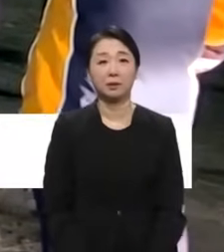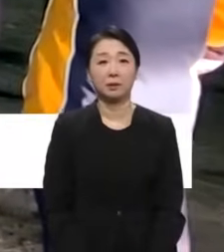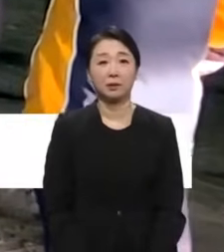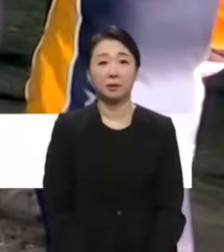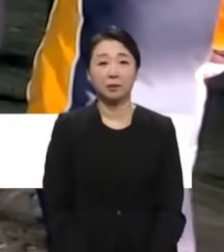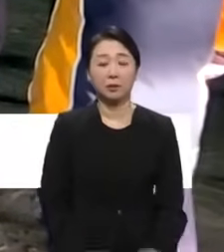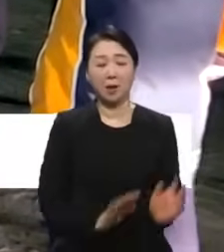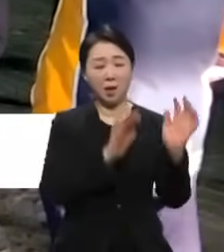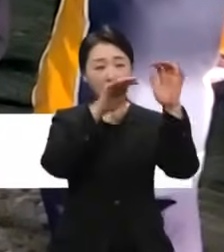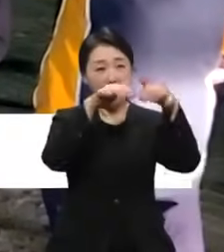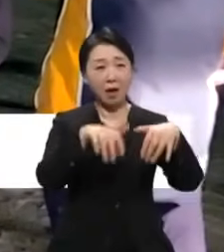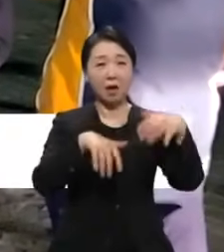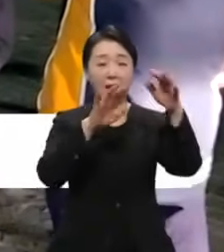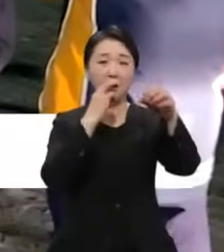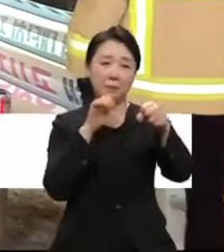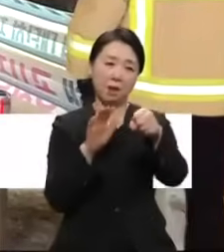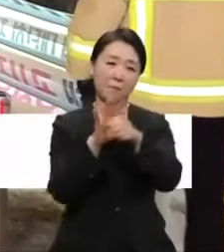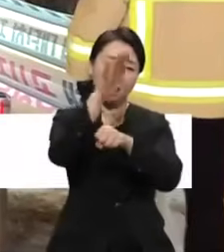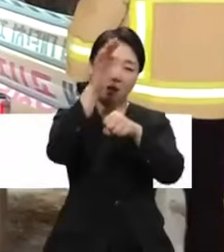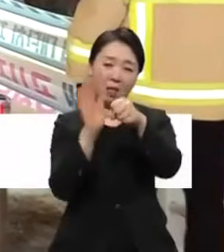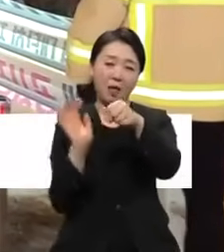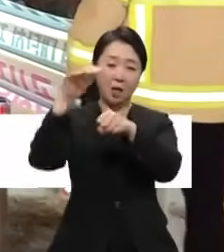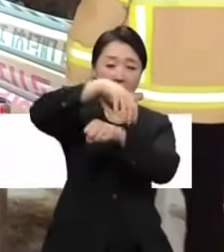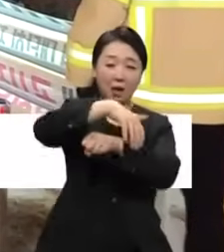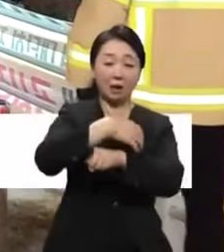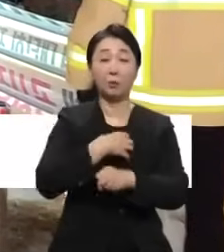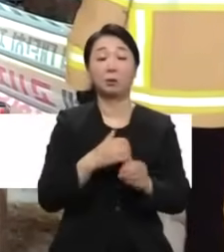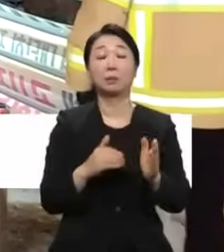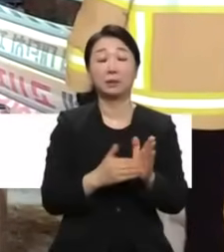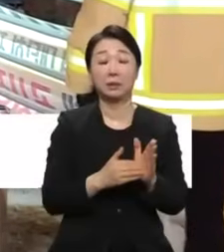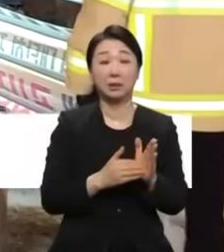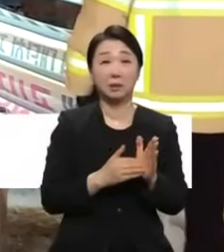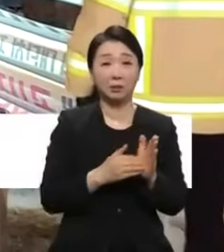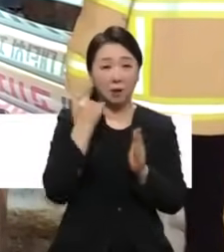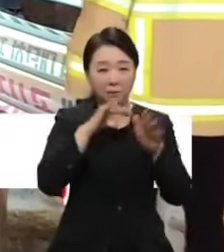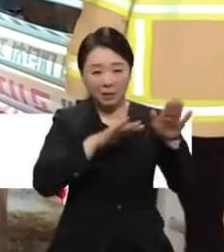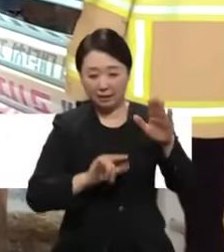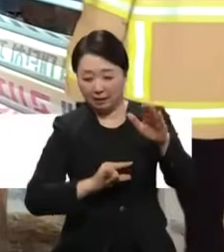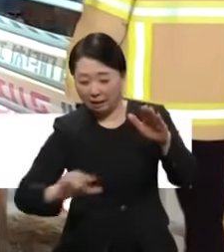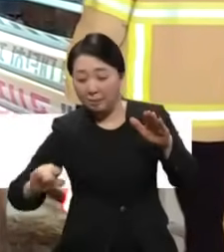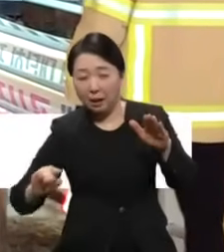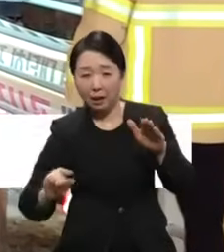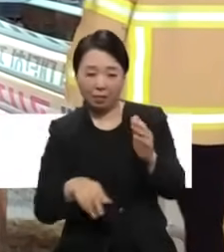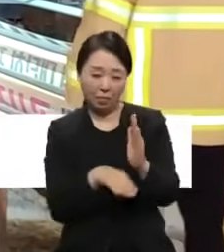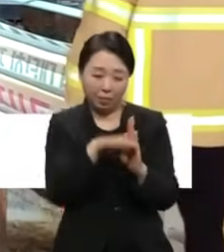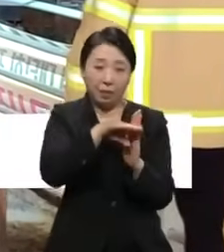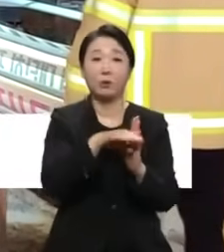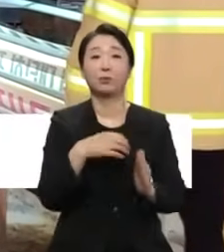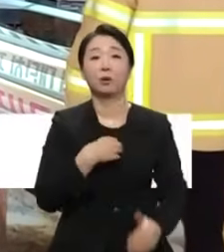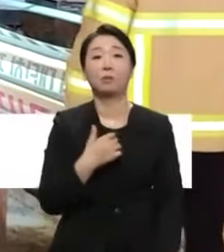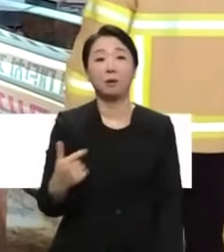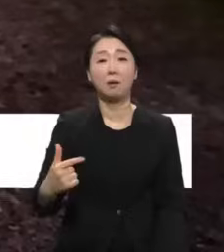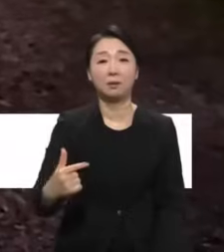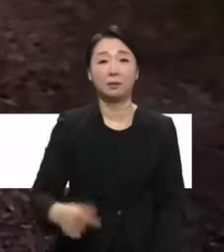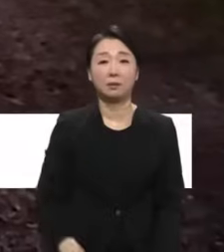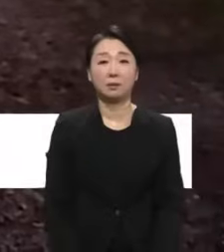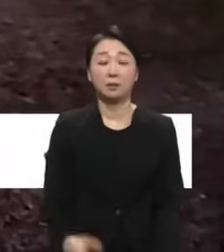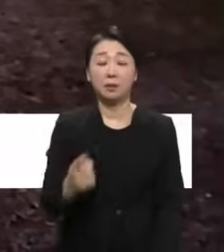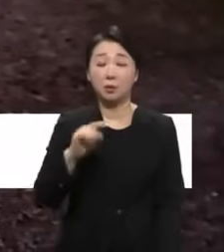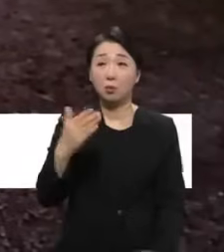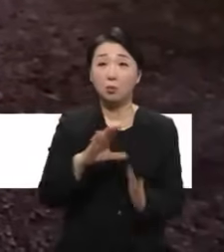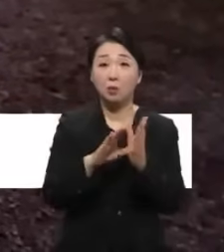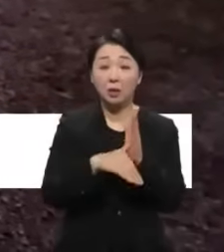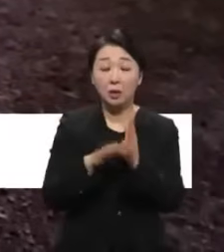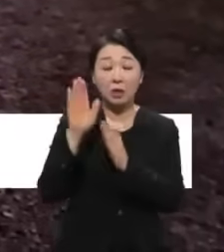강한 너울이 갯바위나 방파제를 넘을 수 있고 해안 저지대에서는 침수 가능성도 있습니다. 참고로 1900년대